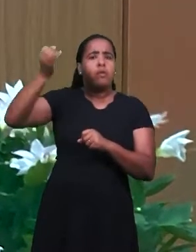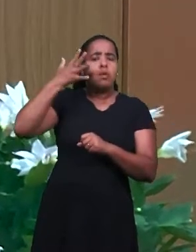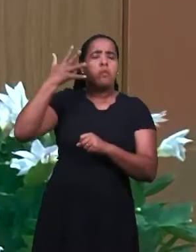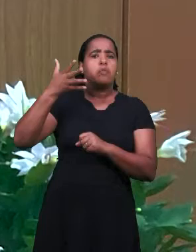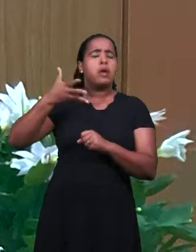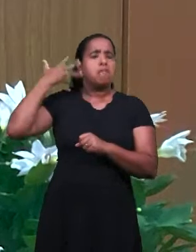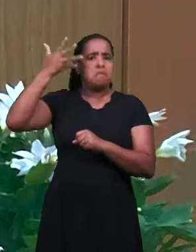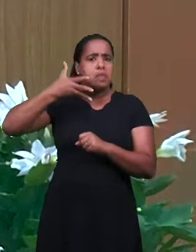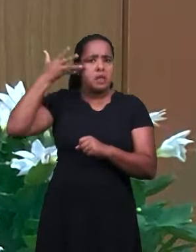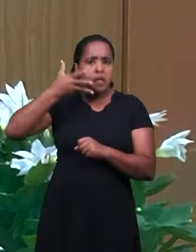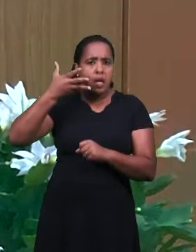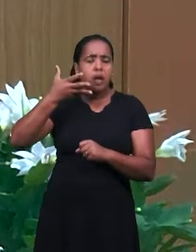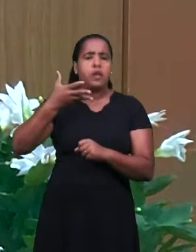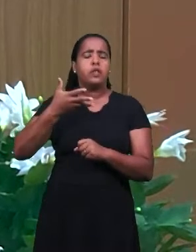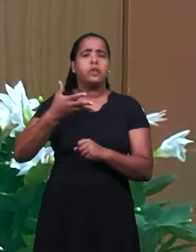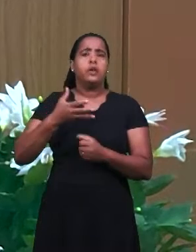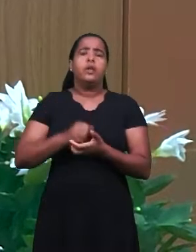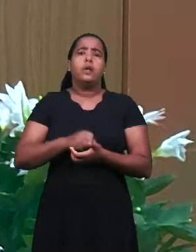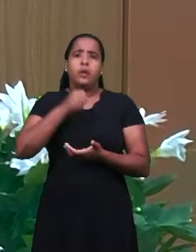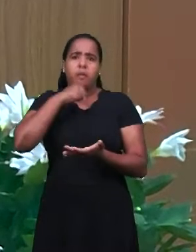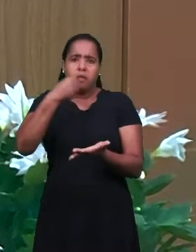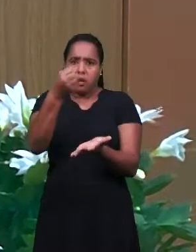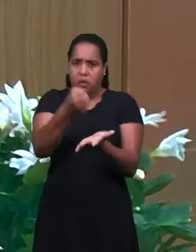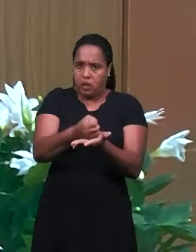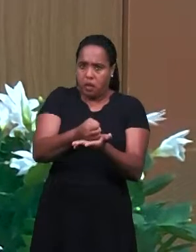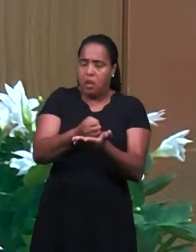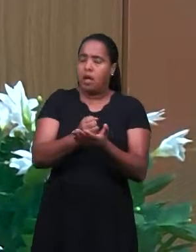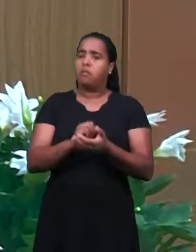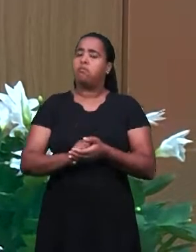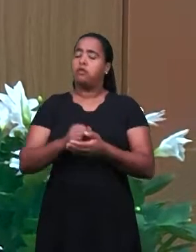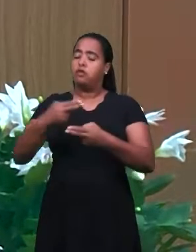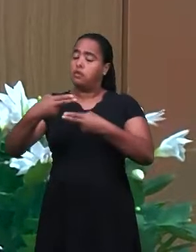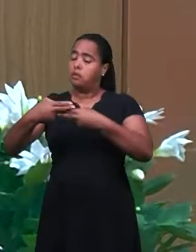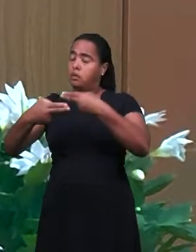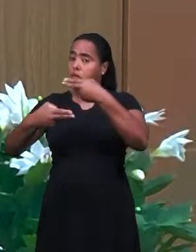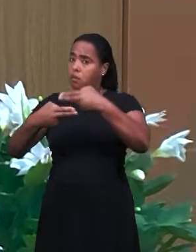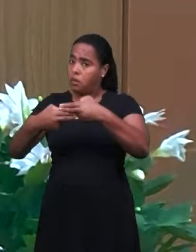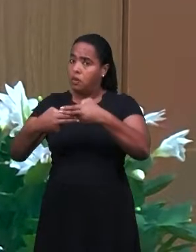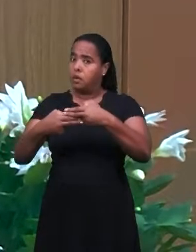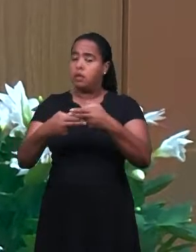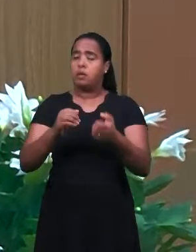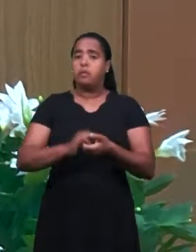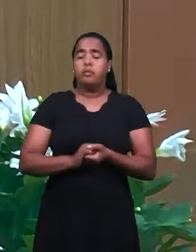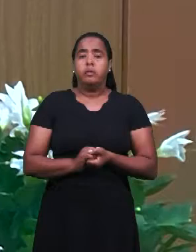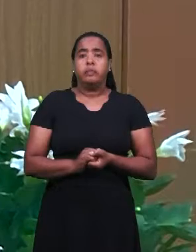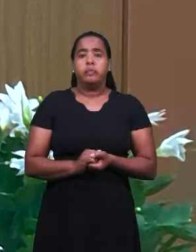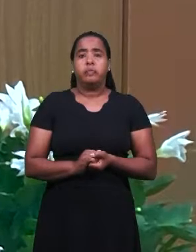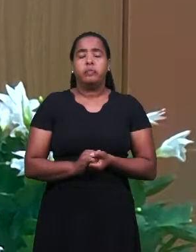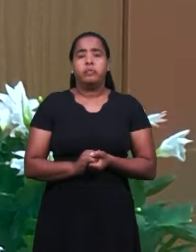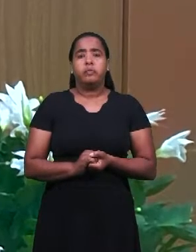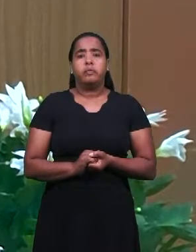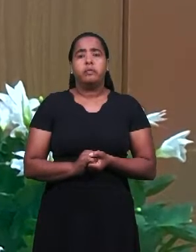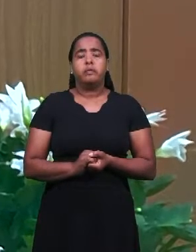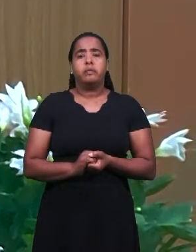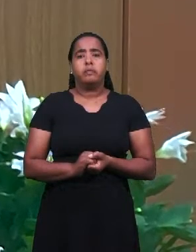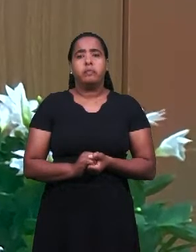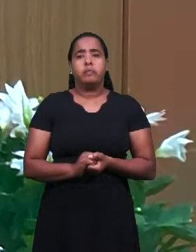проповеди Ветхого Завета и жизни Неемии, о том факте,